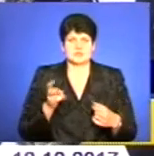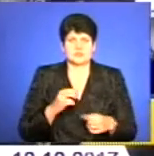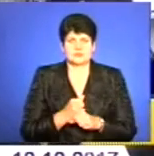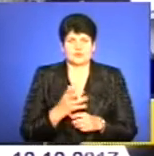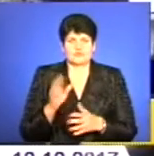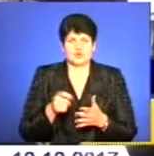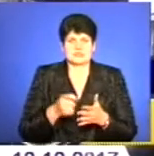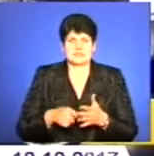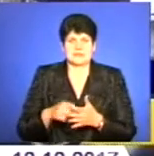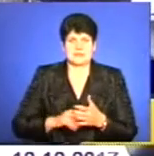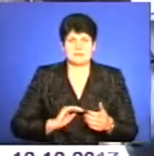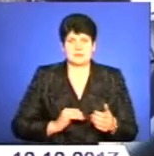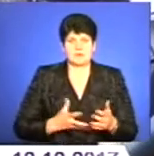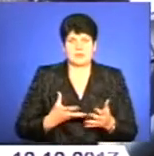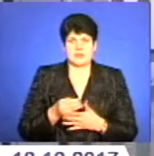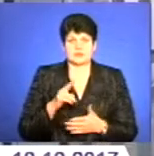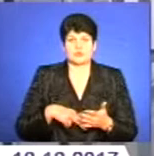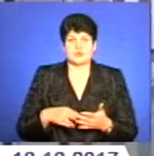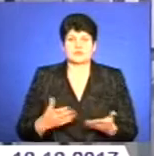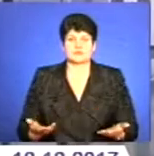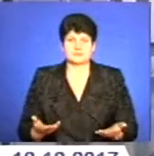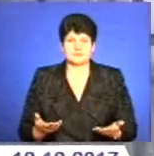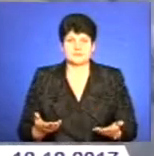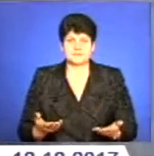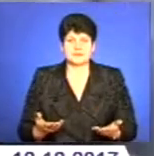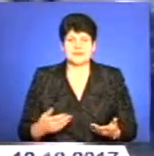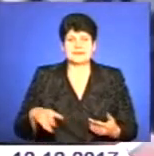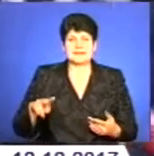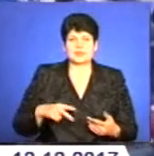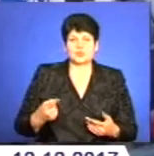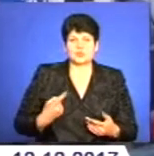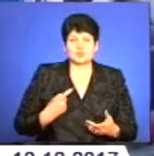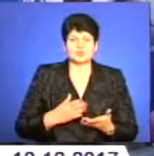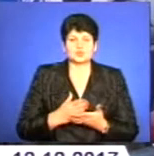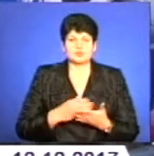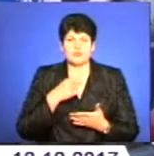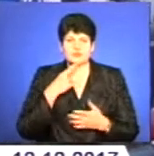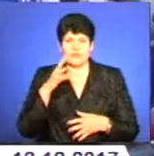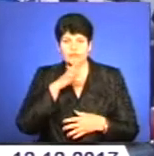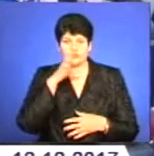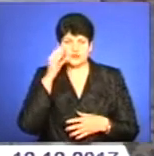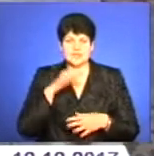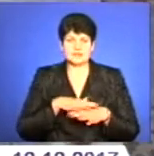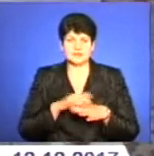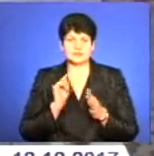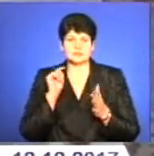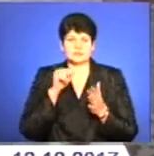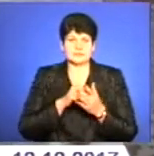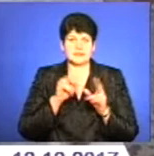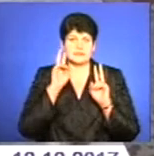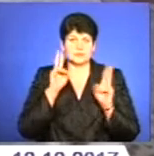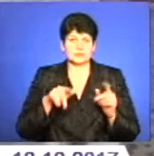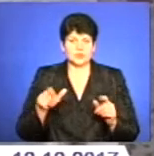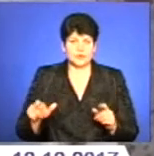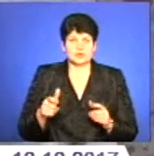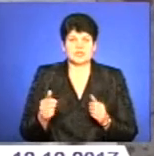закрите. Підприємець, оплачую податки, все нормально. Директор охоронної служби пояснює, що вночі на територію ринку проникли невідомі. І люди,